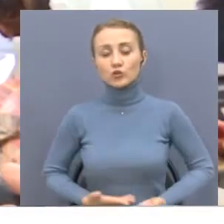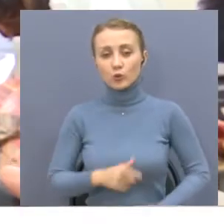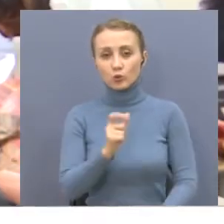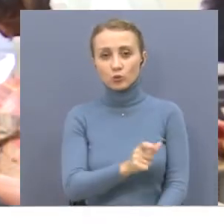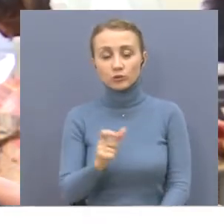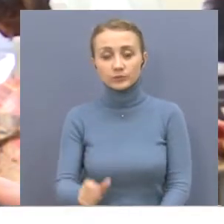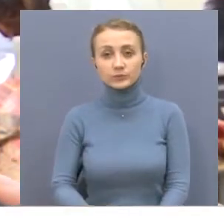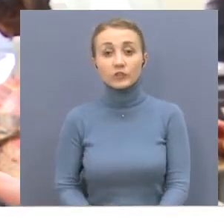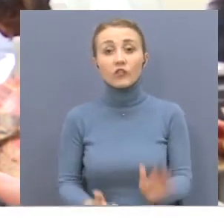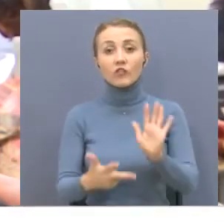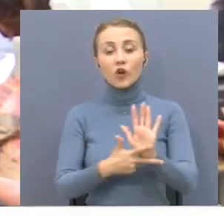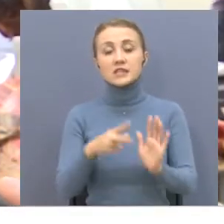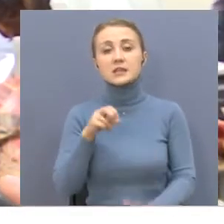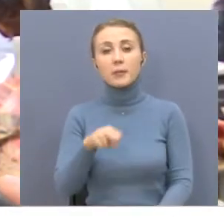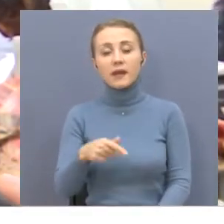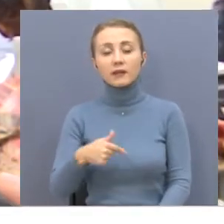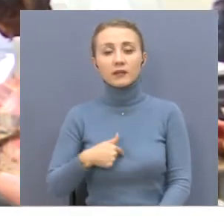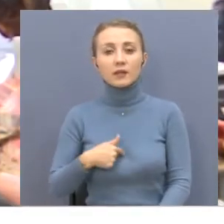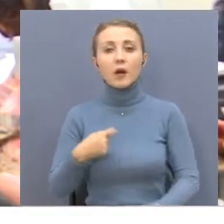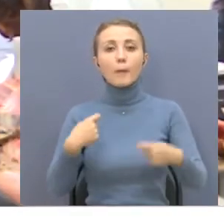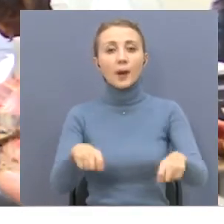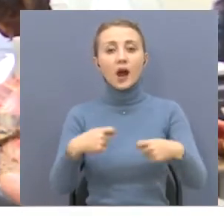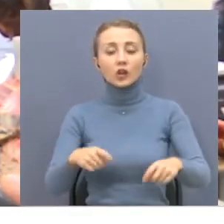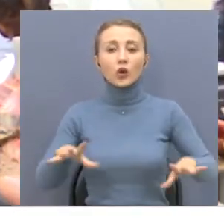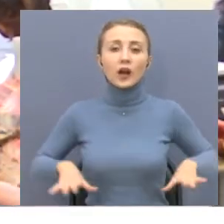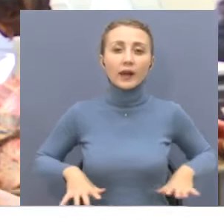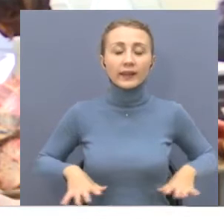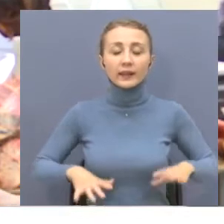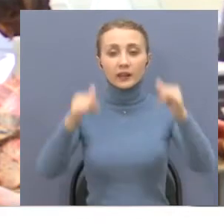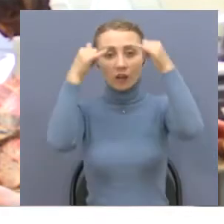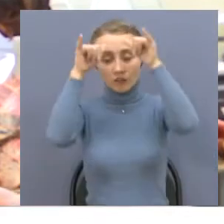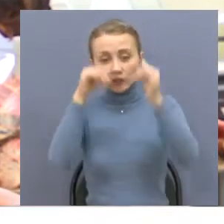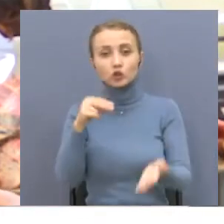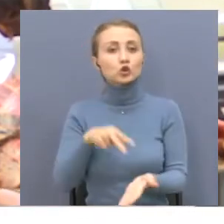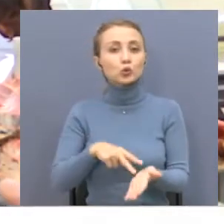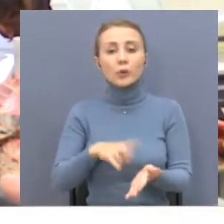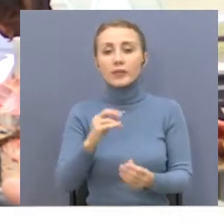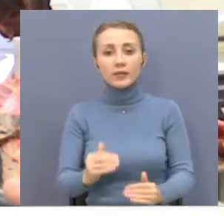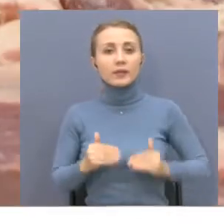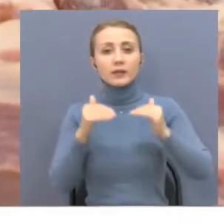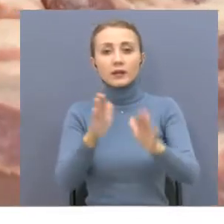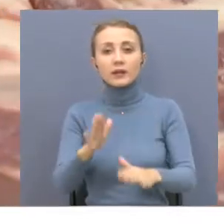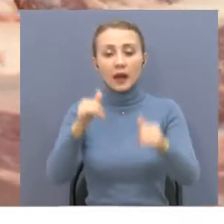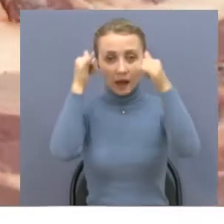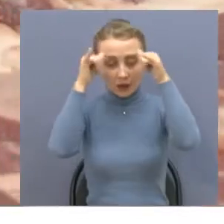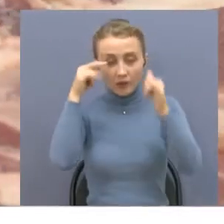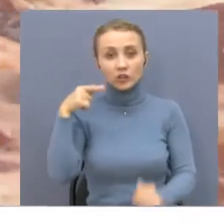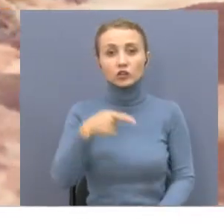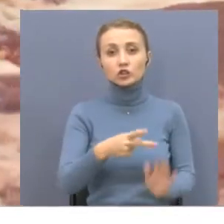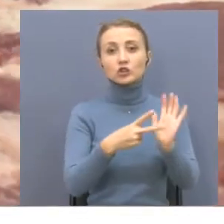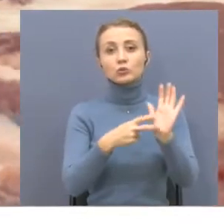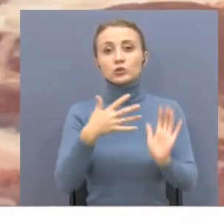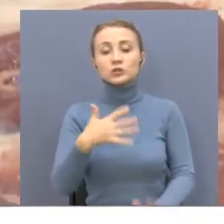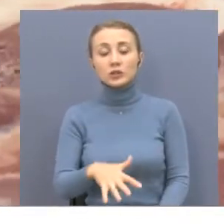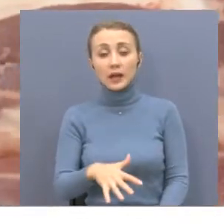8 жылдан бері сатып ет сатып отырым. Жылқының етін сатам, қарамалдың етін де сатам. Бағана